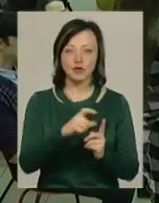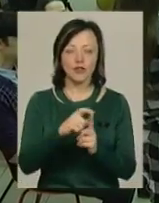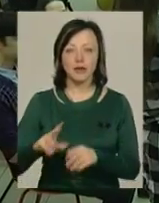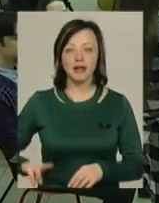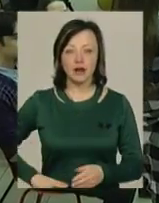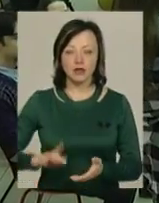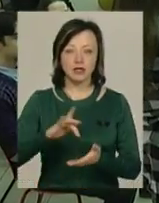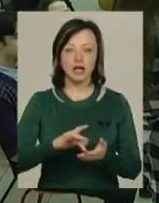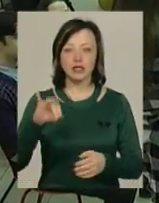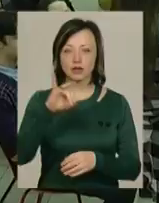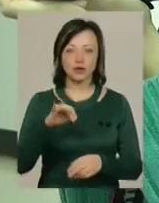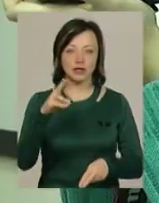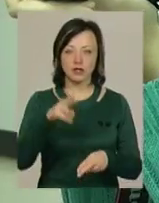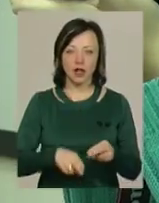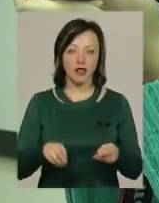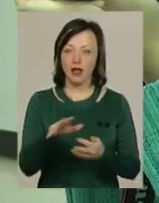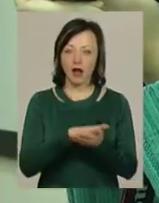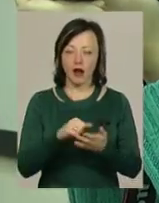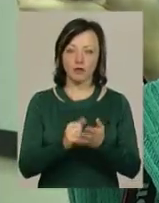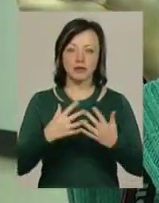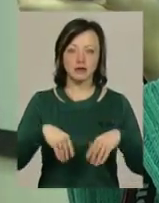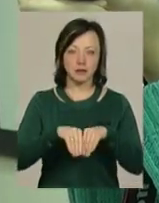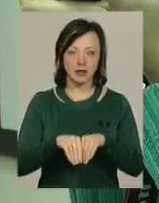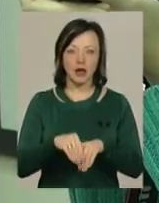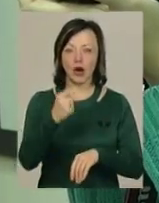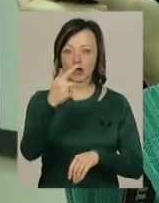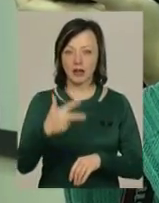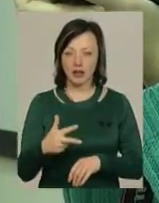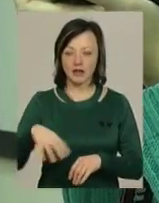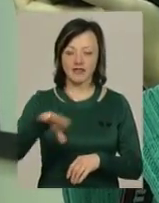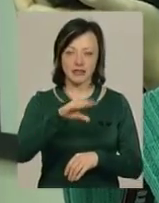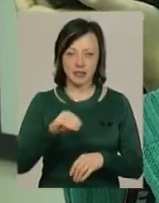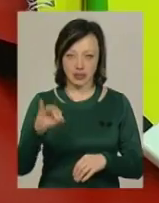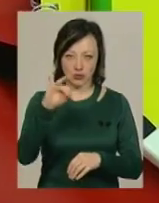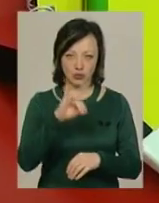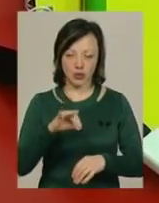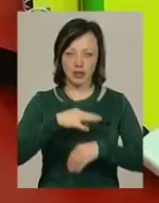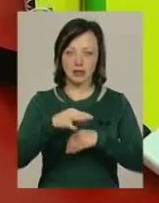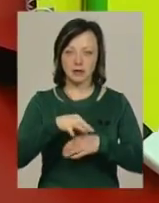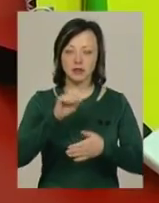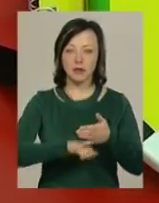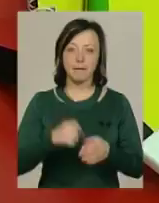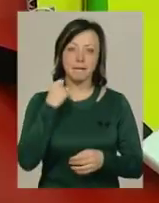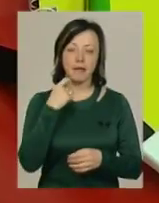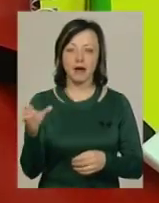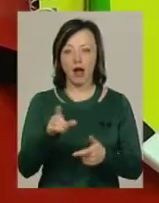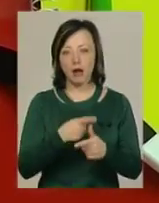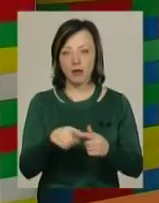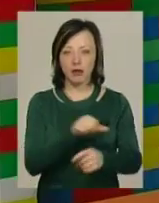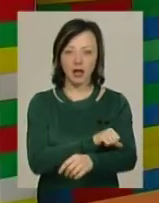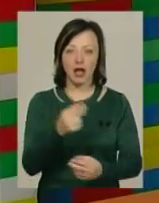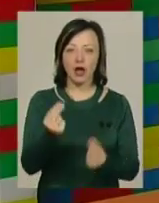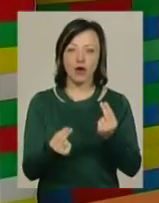історії, що закінчилися не крахом сім'ї, з її практики – третина від усіх. Часто насилля спричиняють пиятика або наркотична чи